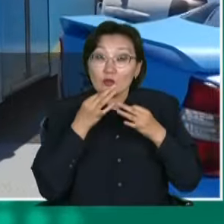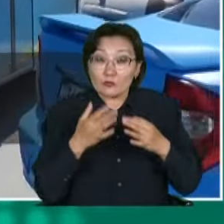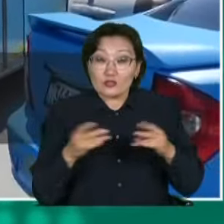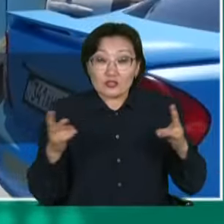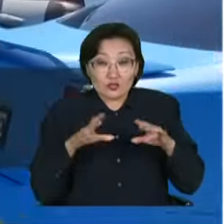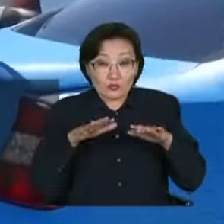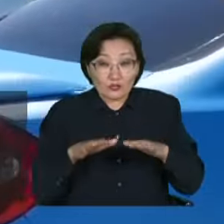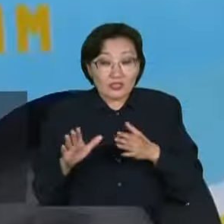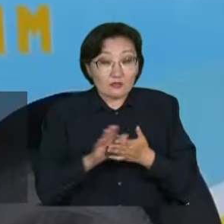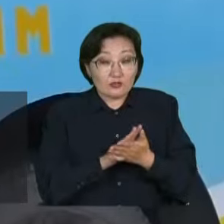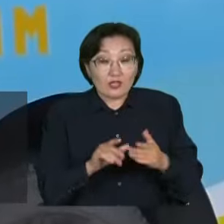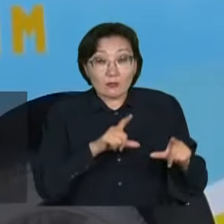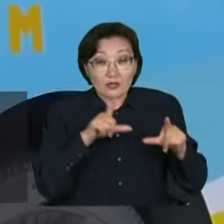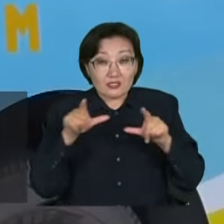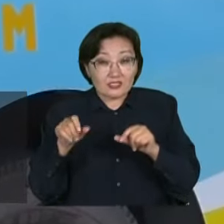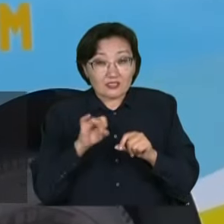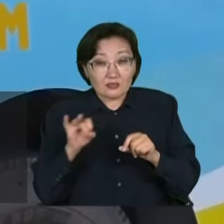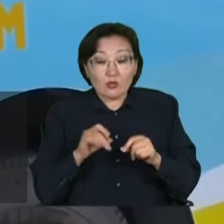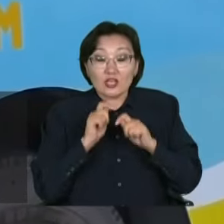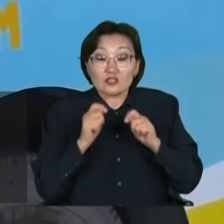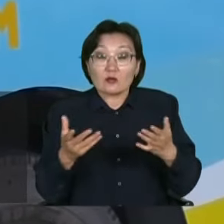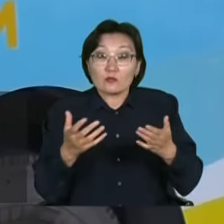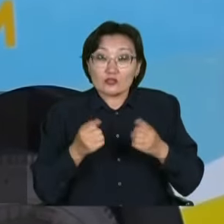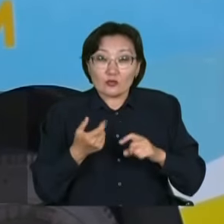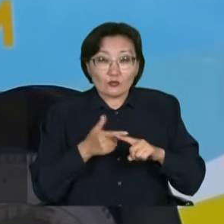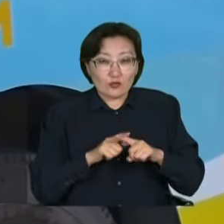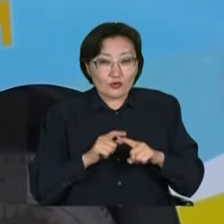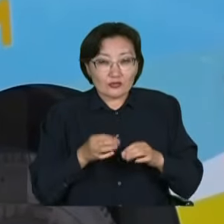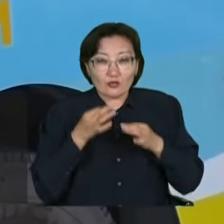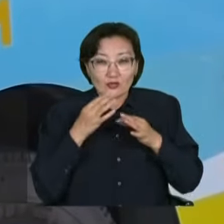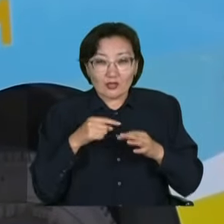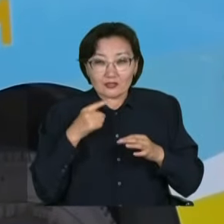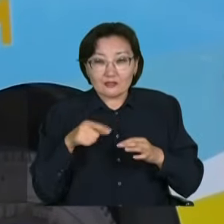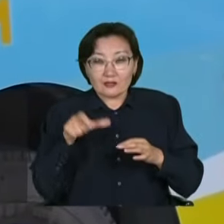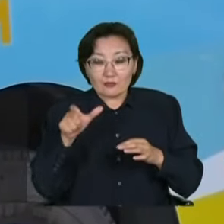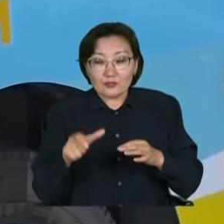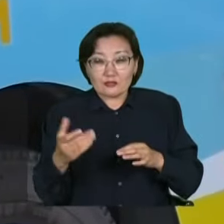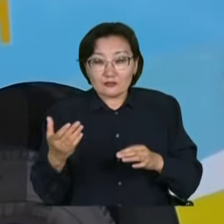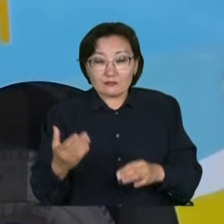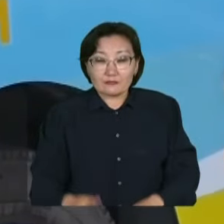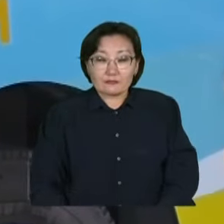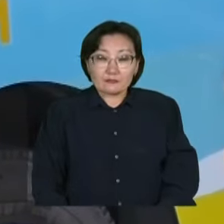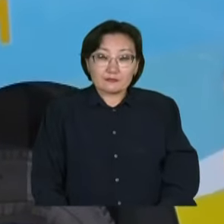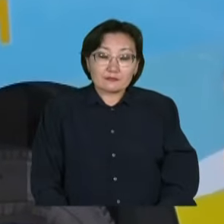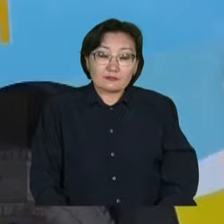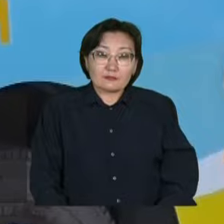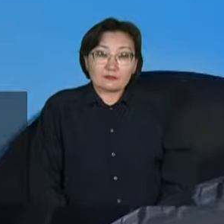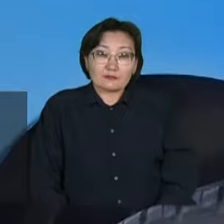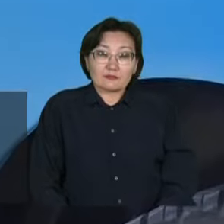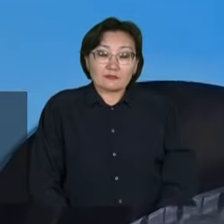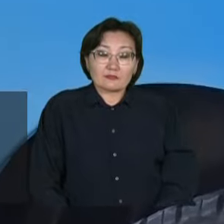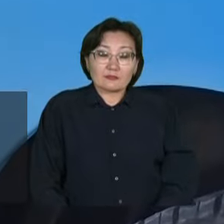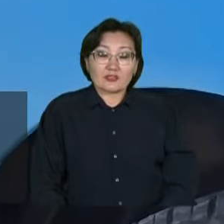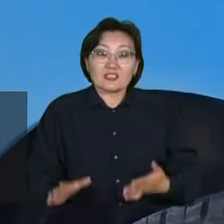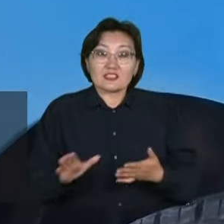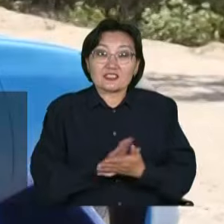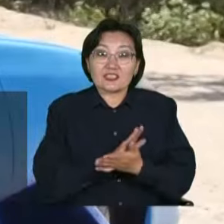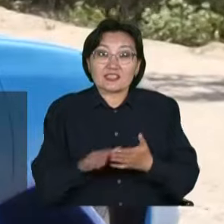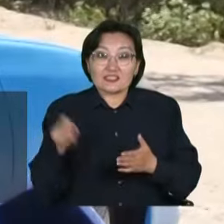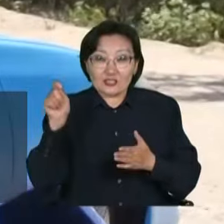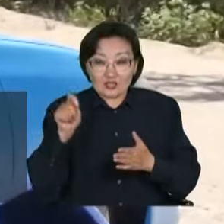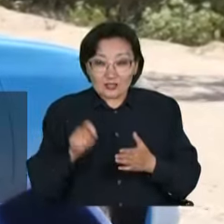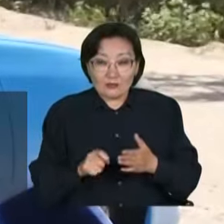Діттеген жеріне тегін бару әрі сыйлық алып қалу көңілімді көтерді, дейді жолаушы Қазбек Мырзағалиев. Тегін жеттім, я